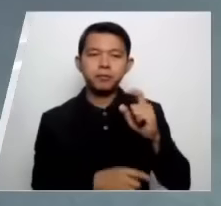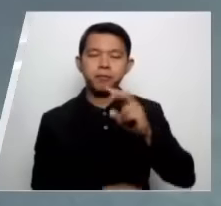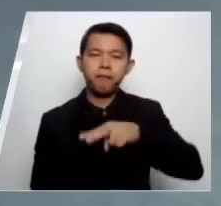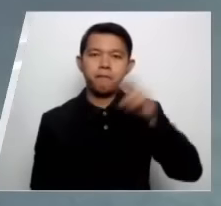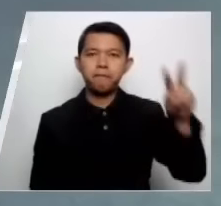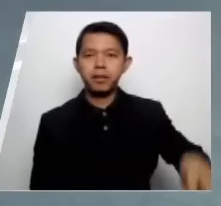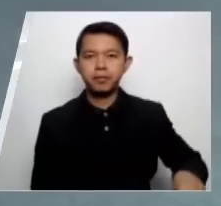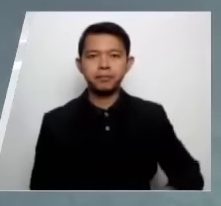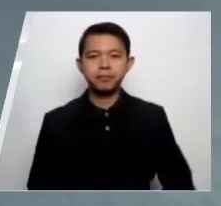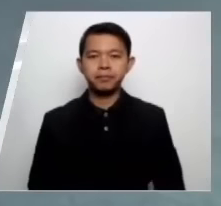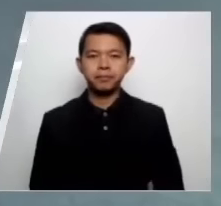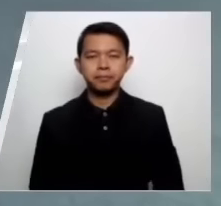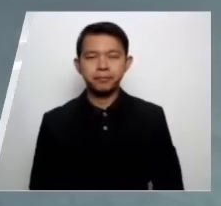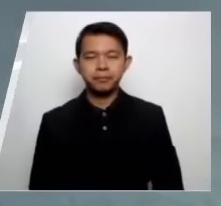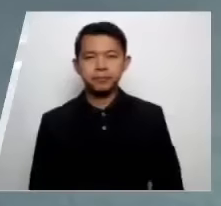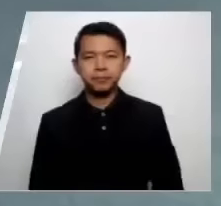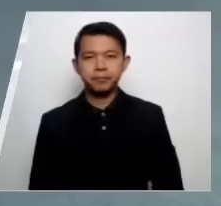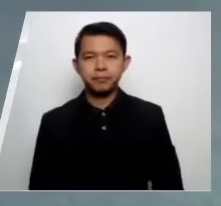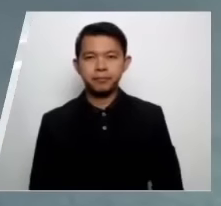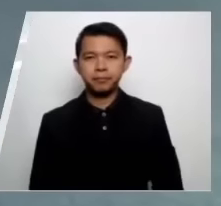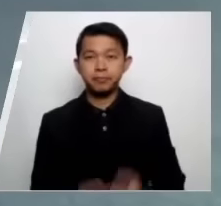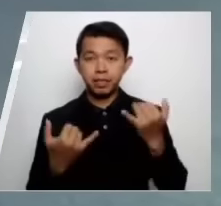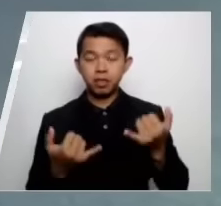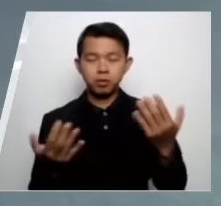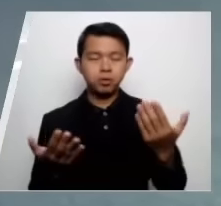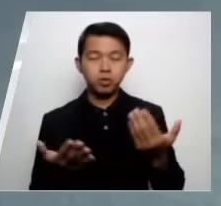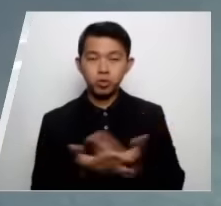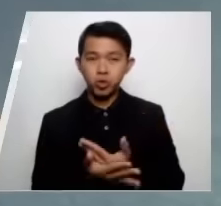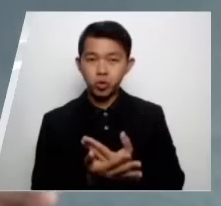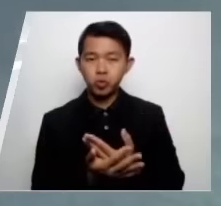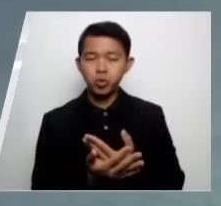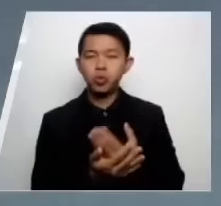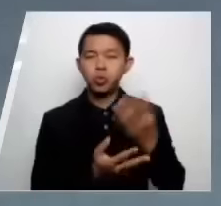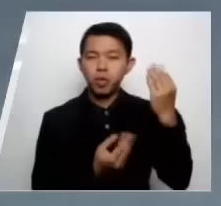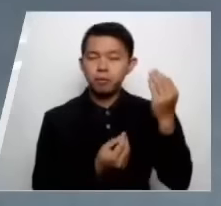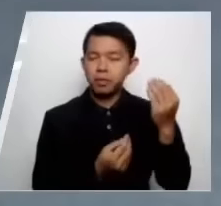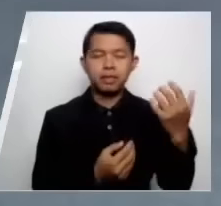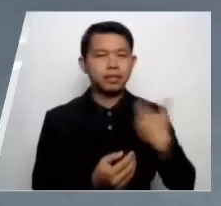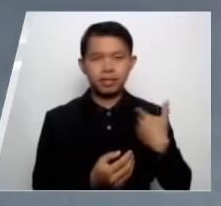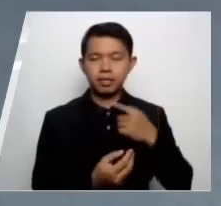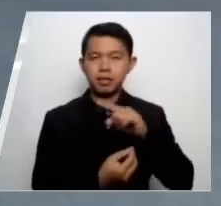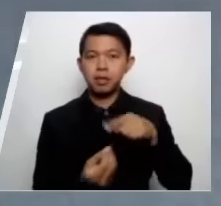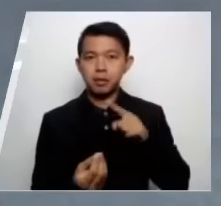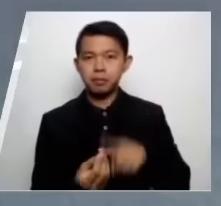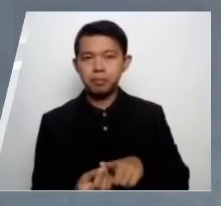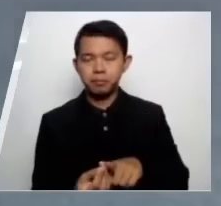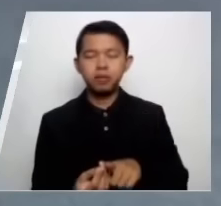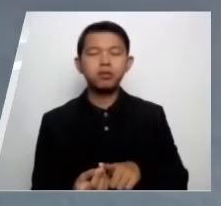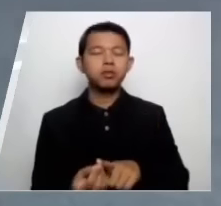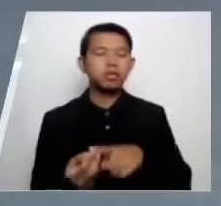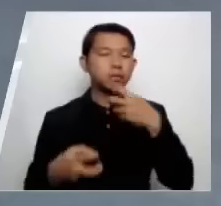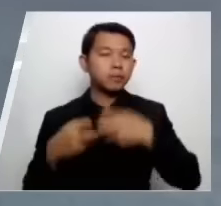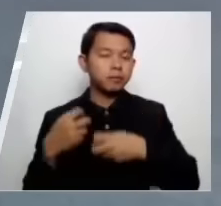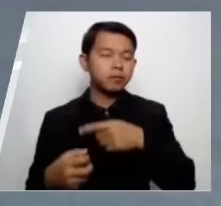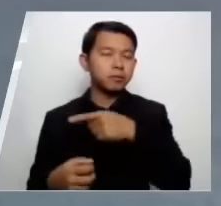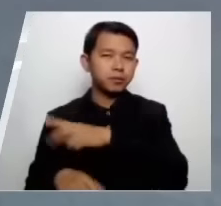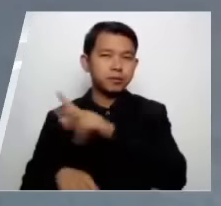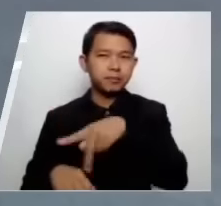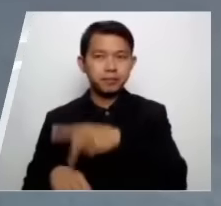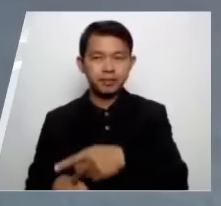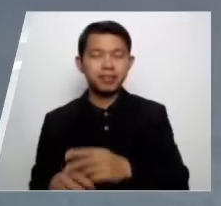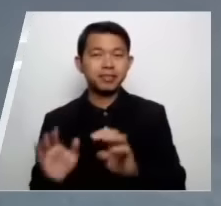Igan, sa ngayon ay wala pang bagong pahayag ang Pangulo tungkol sa mga kontrobersyang naiwan dyan sa Pilipinas. Ano, tulad na lamang ng mga binanggit ni